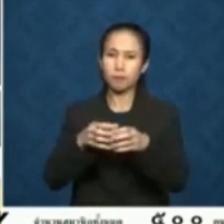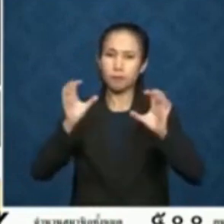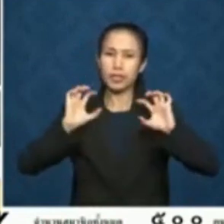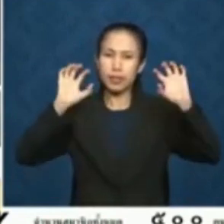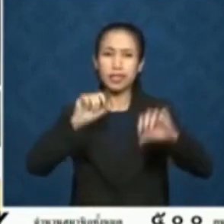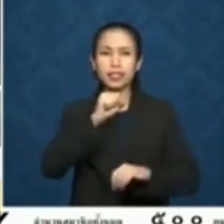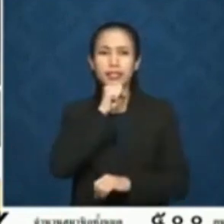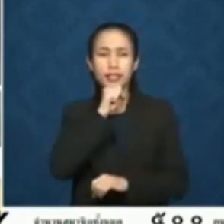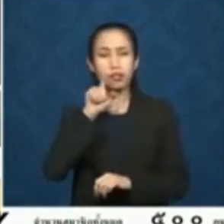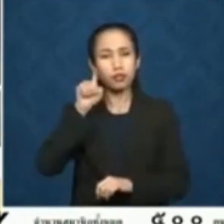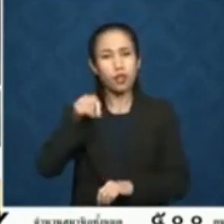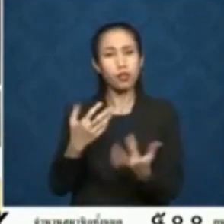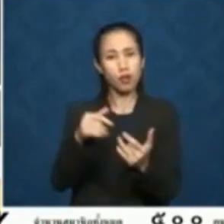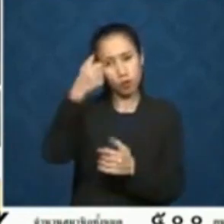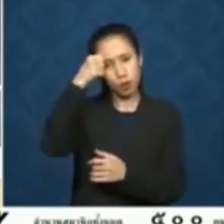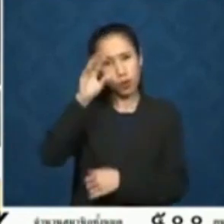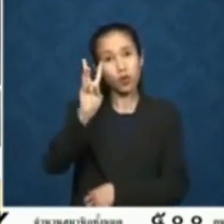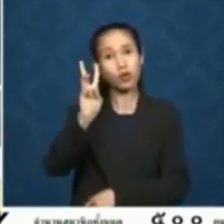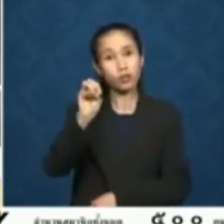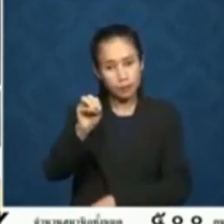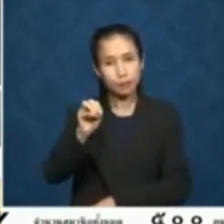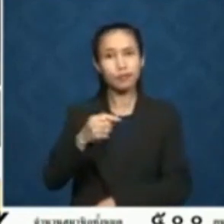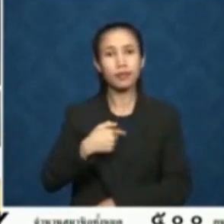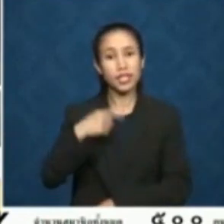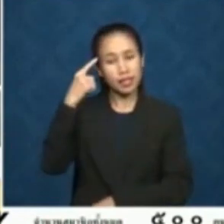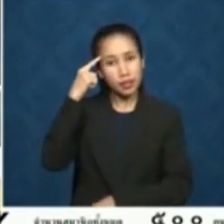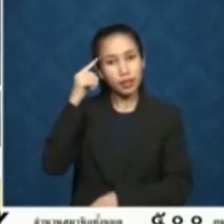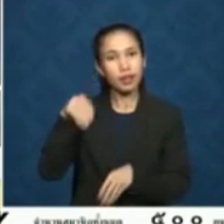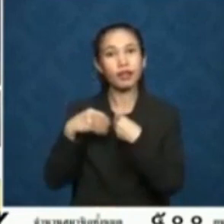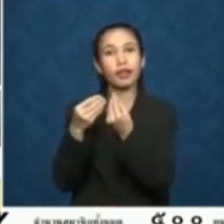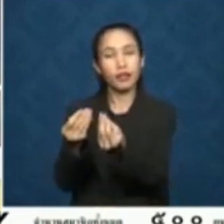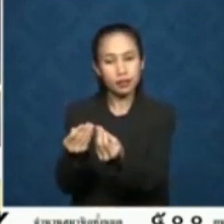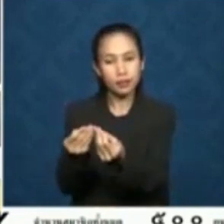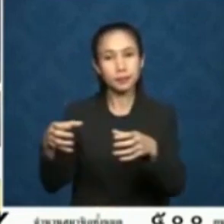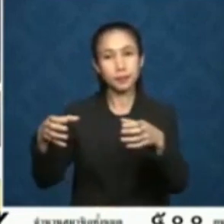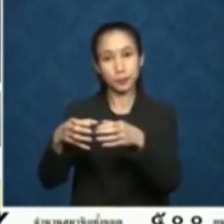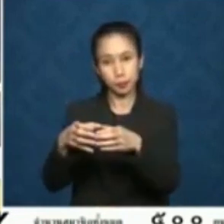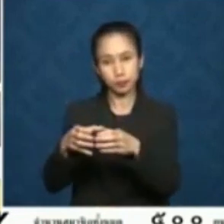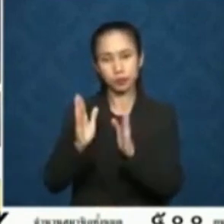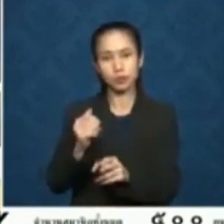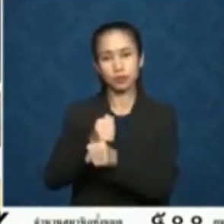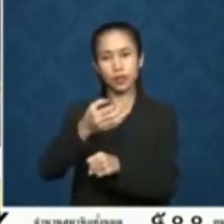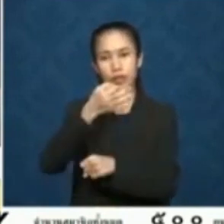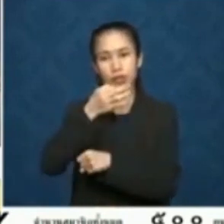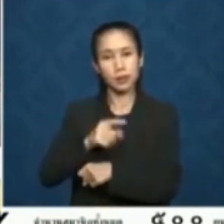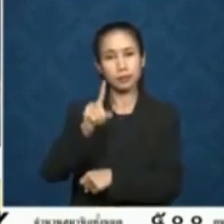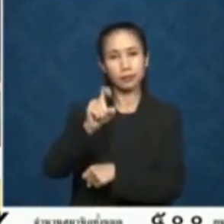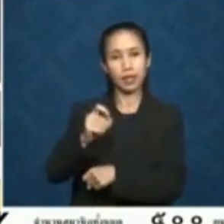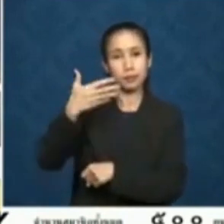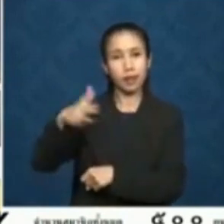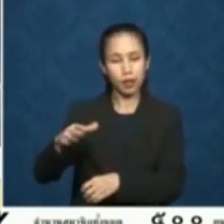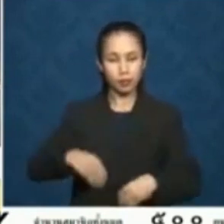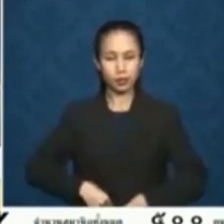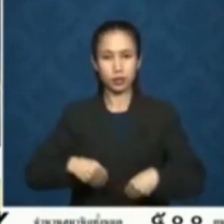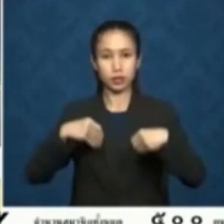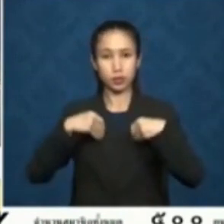เหรอเขาต้องรออีก60วันท่านจะตอบแทนชีวิตของชาวประมงที่ล่วงลับไปแล้วและ